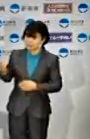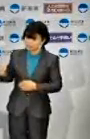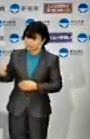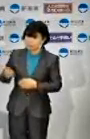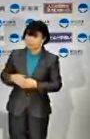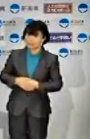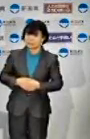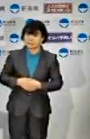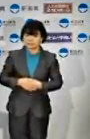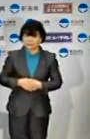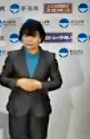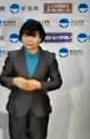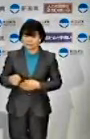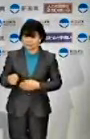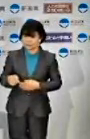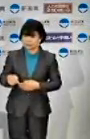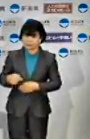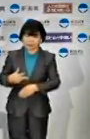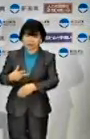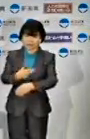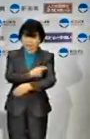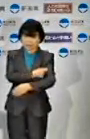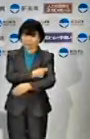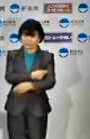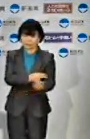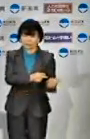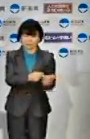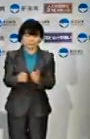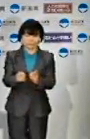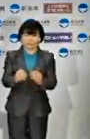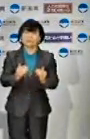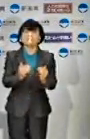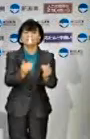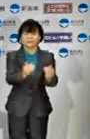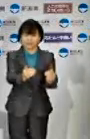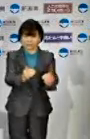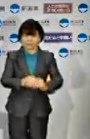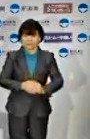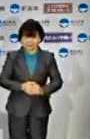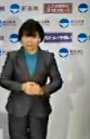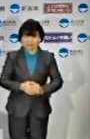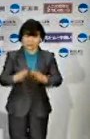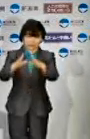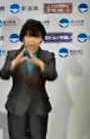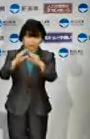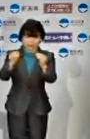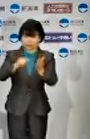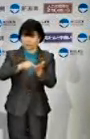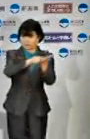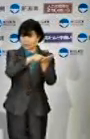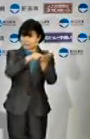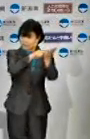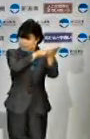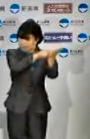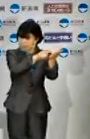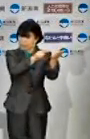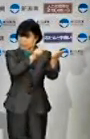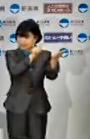されてますでしょうか。 職域接種を進めて準備を進めてまして、まだ国の申請のタイミ